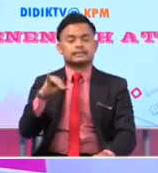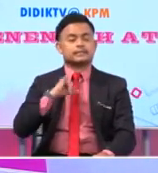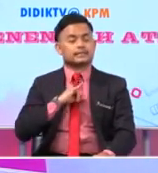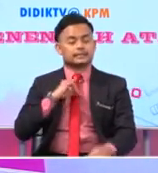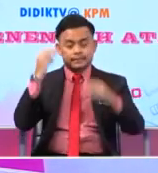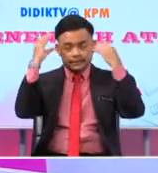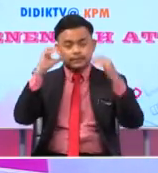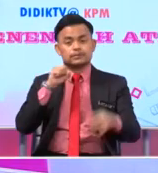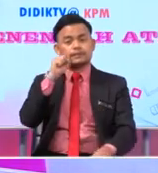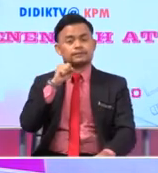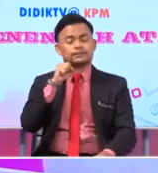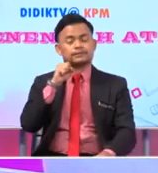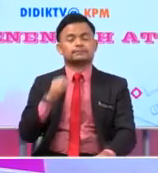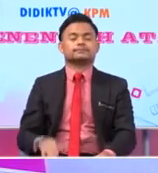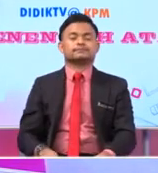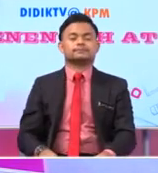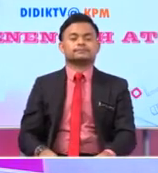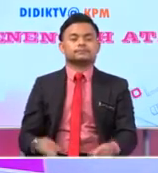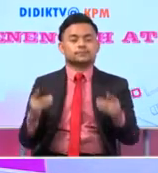di slot Menengah Atas titik-titik